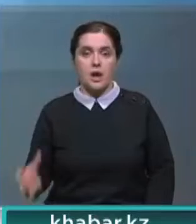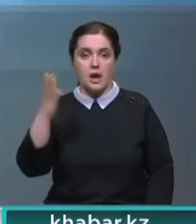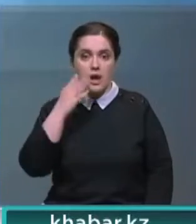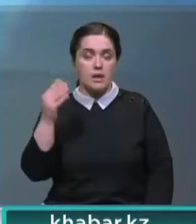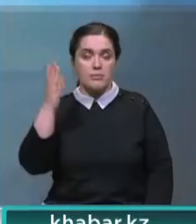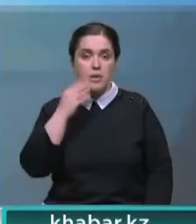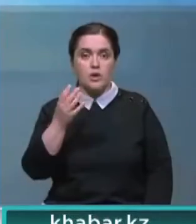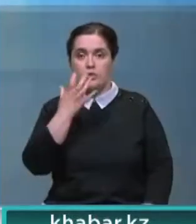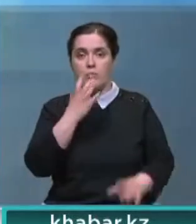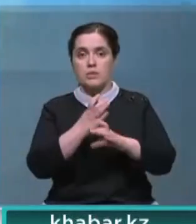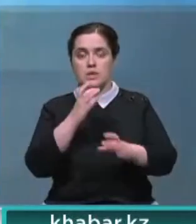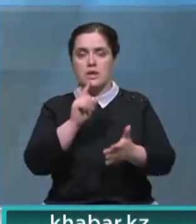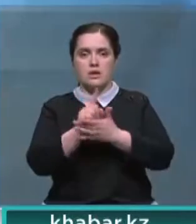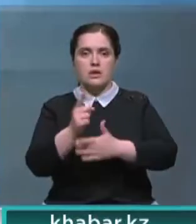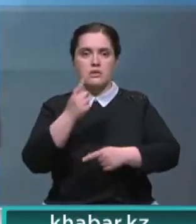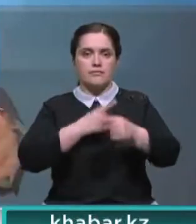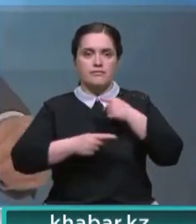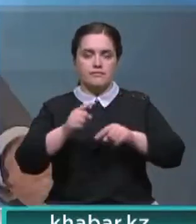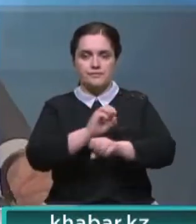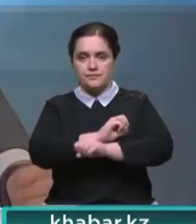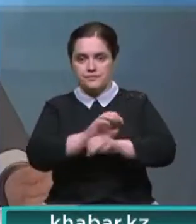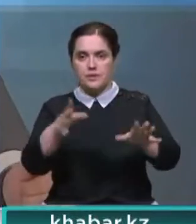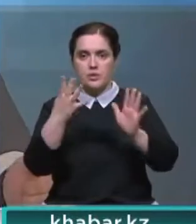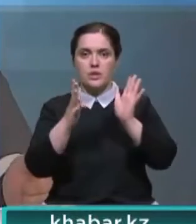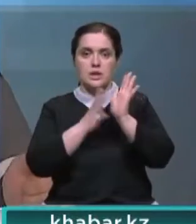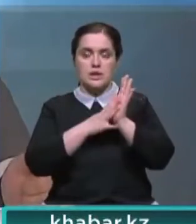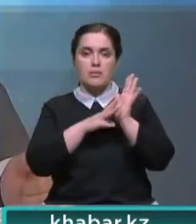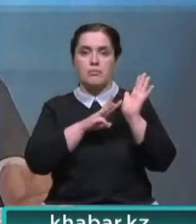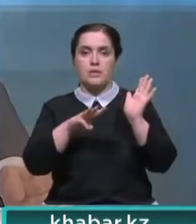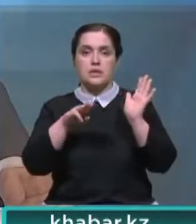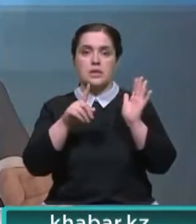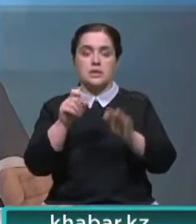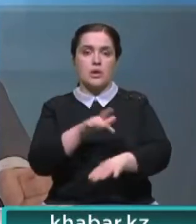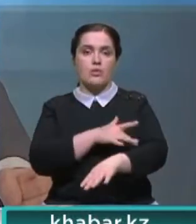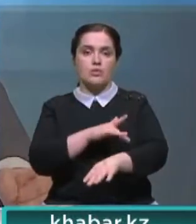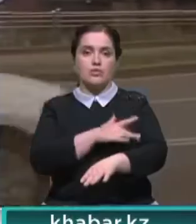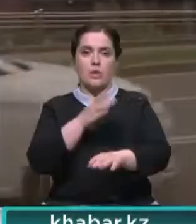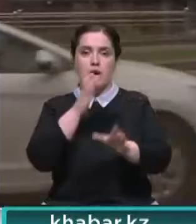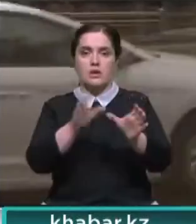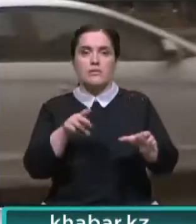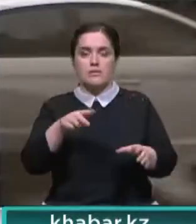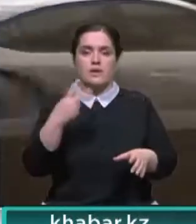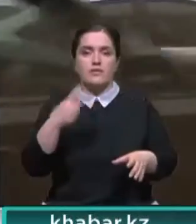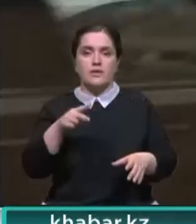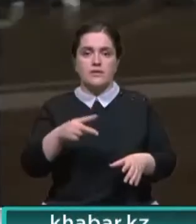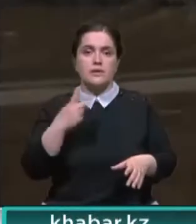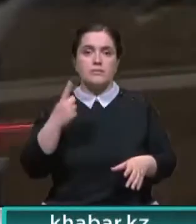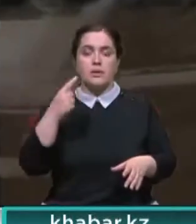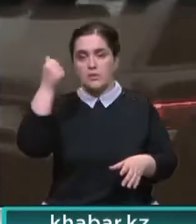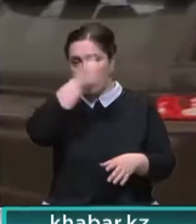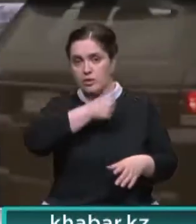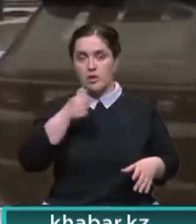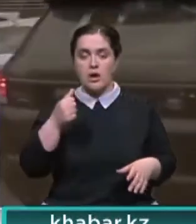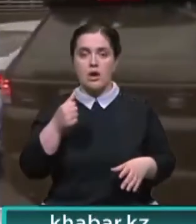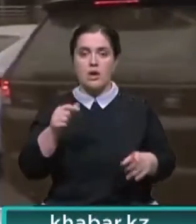Алматинские тепловые сети должны вернуть потребителям почти 49,5 миллионов тенге за услуги отопления, оказанные в